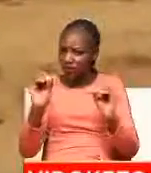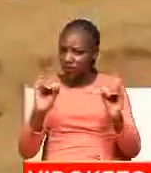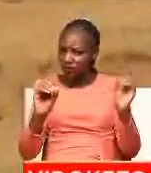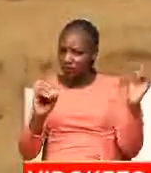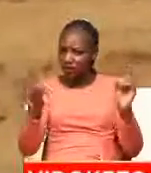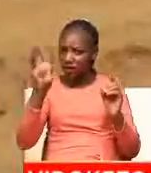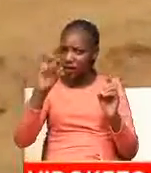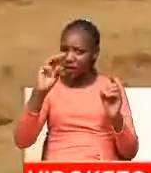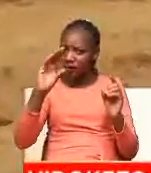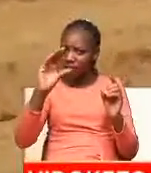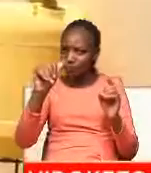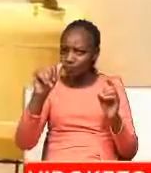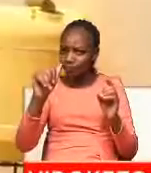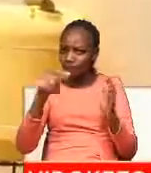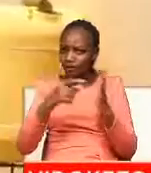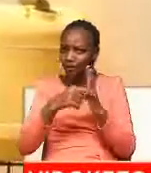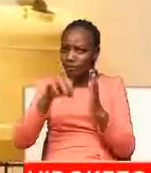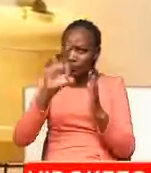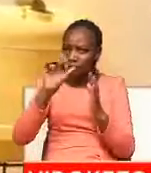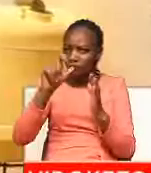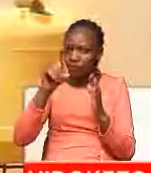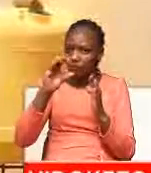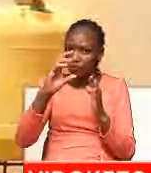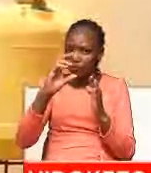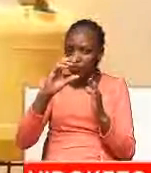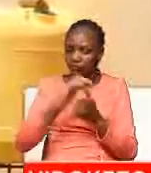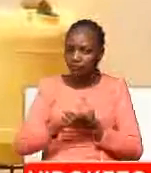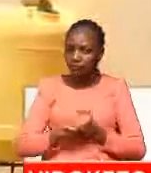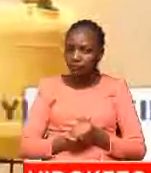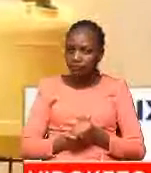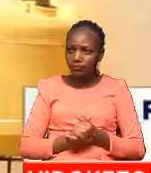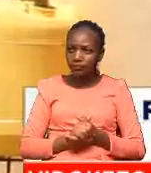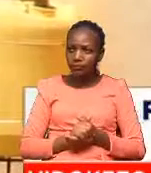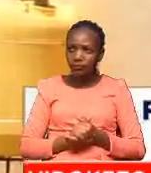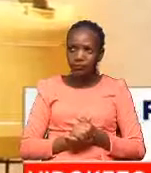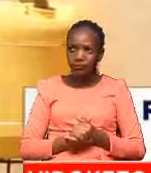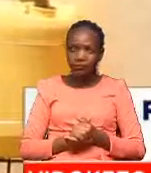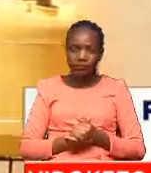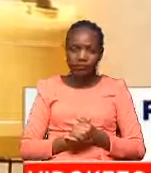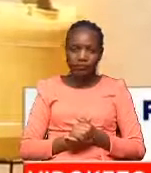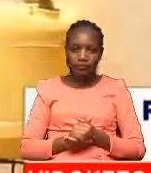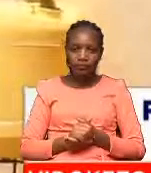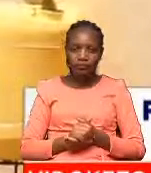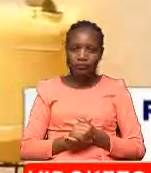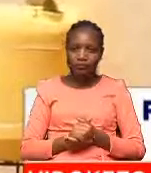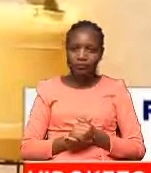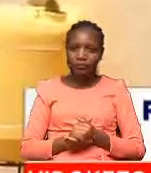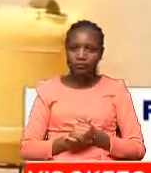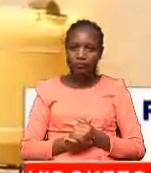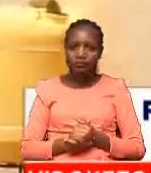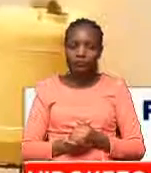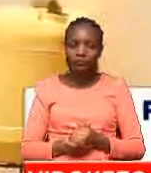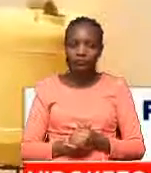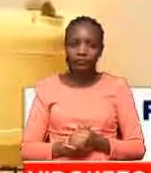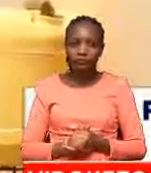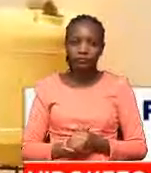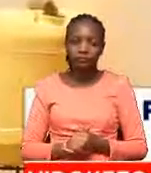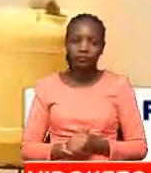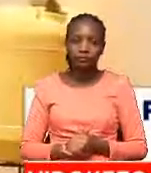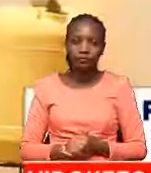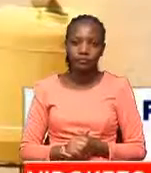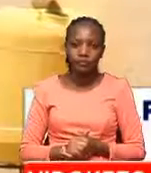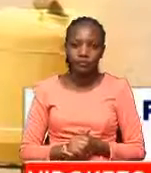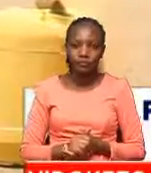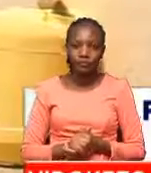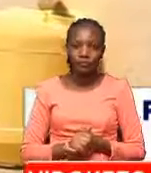hiyo, Felix Omanyi. Kuna kambi ya Sino Hydro